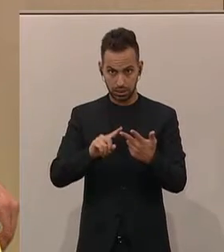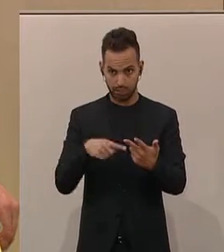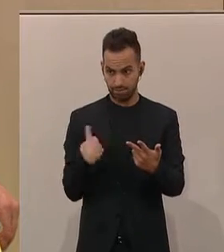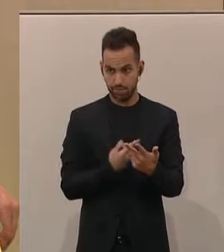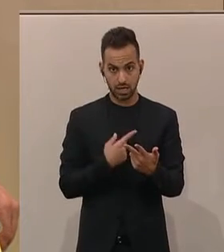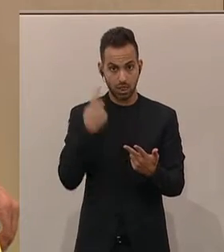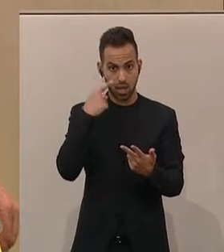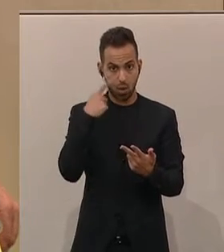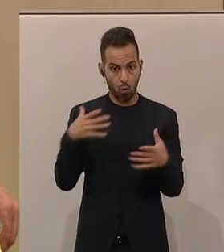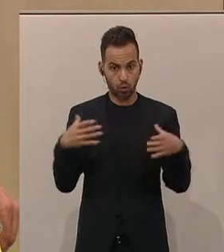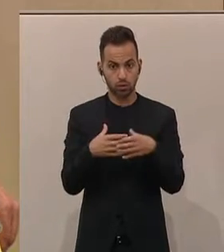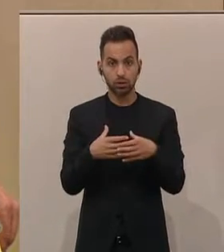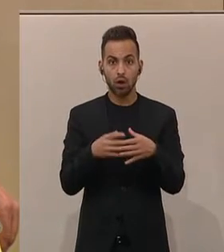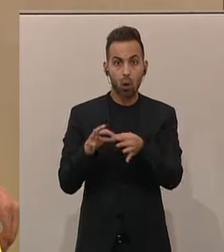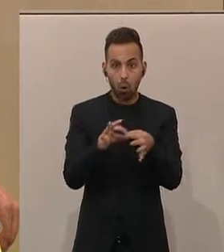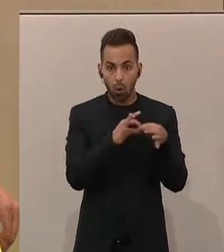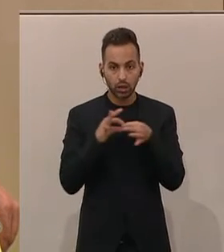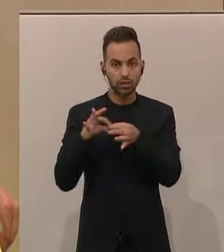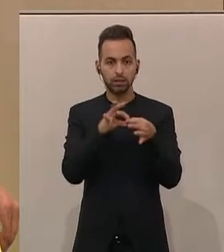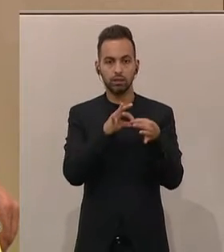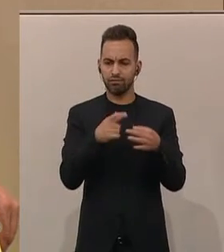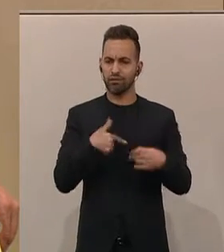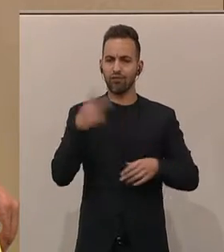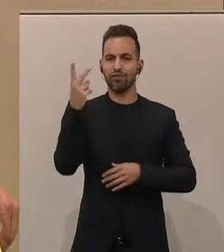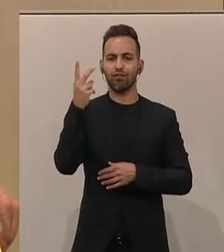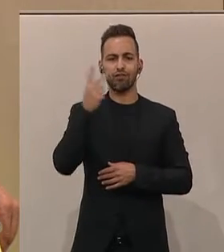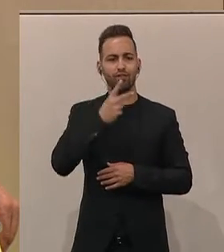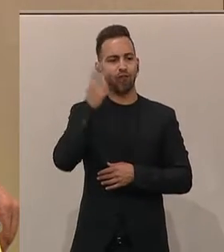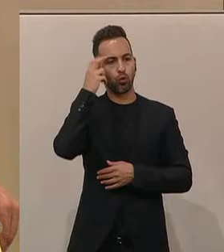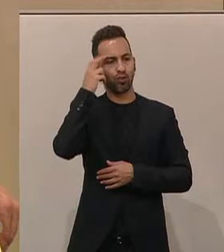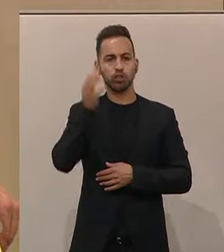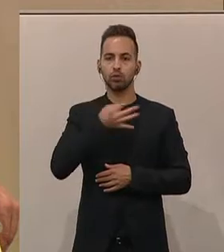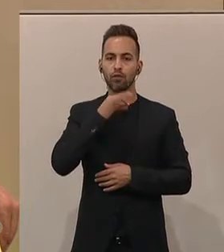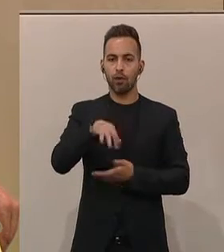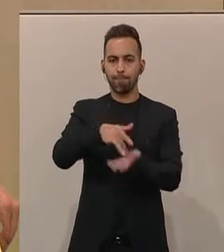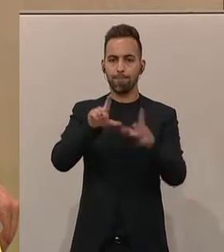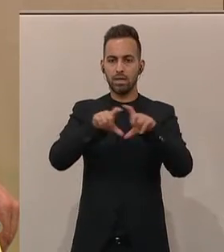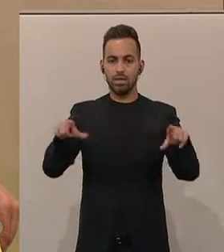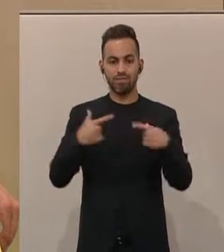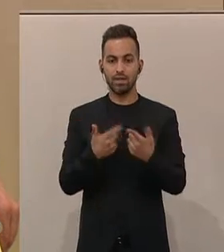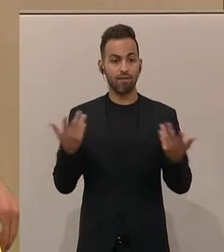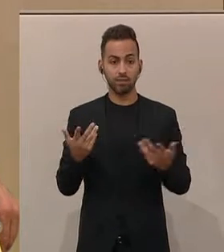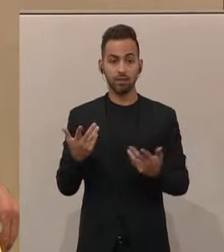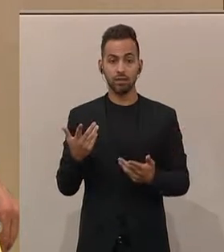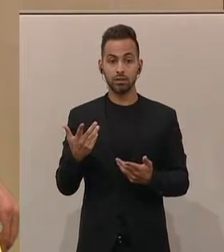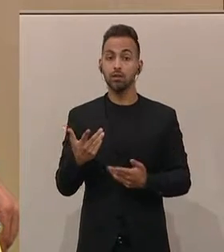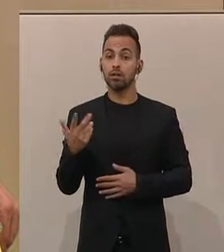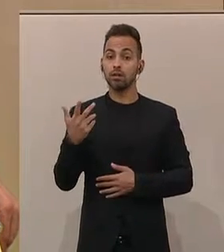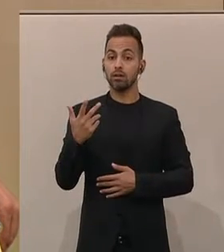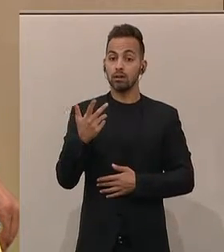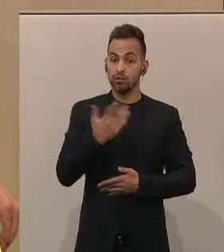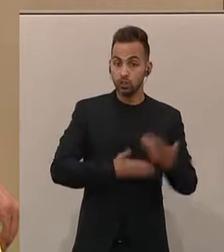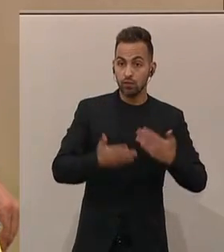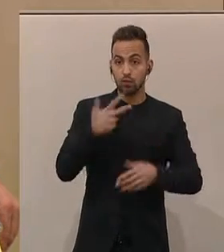organisieren als NEOS, als eine vernünftige Stimme der Mitte, einen Gipfel der Wirtschafts- und Sozialsprecher. Und